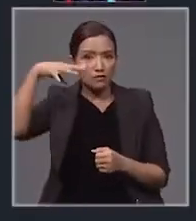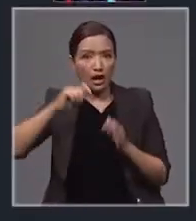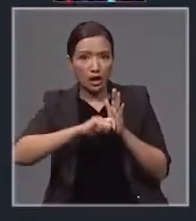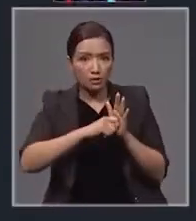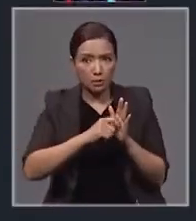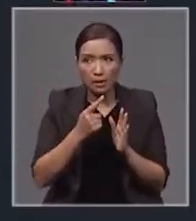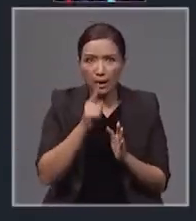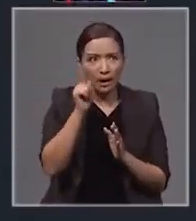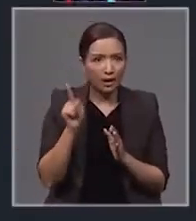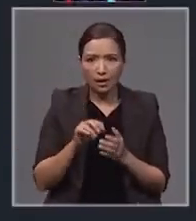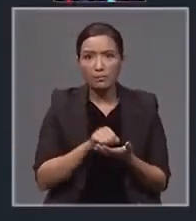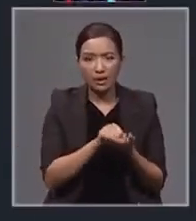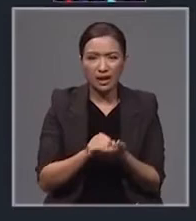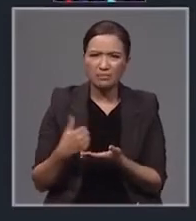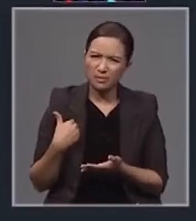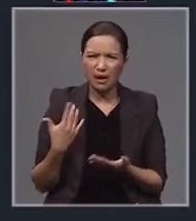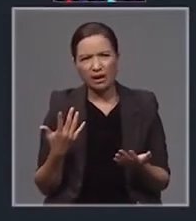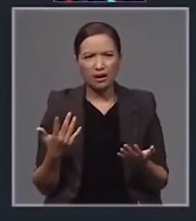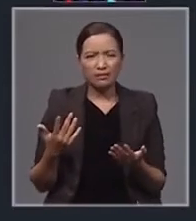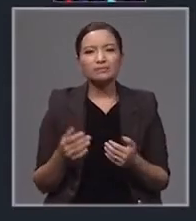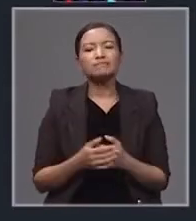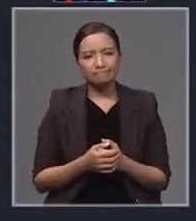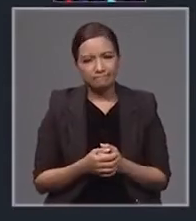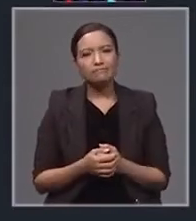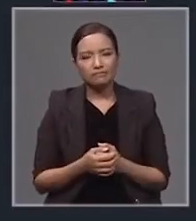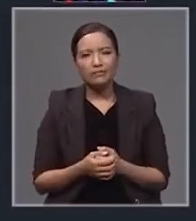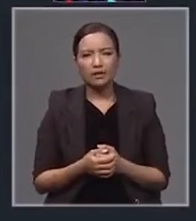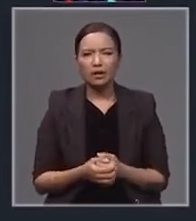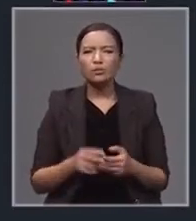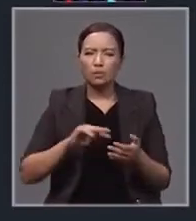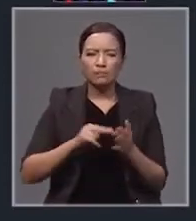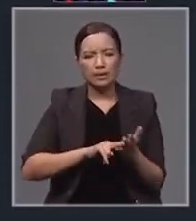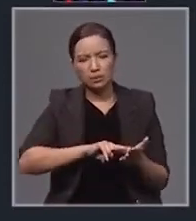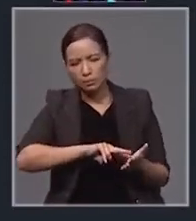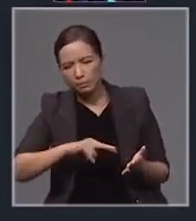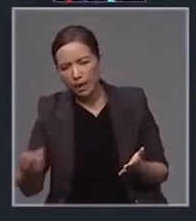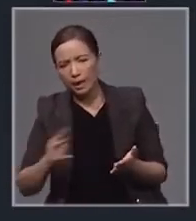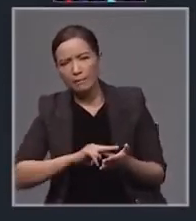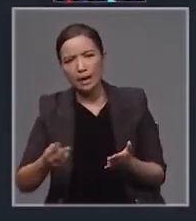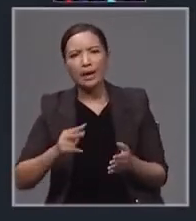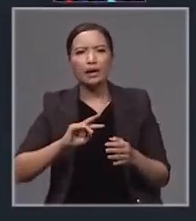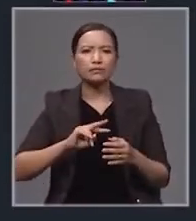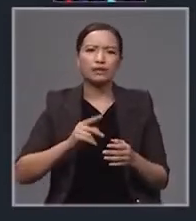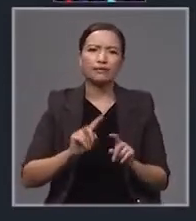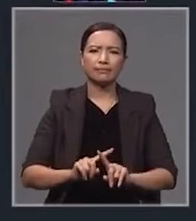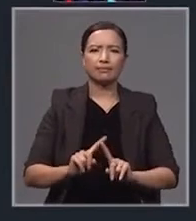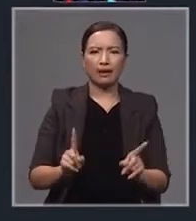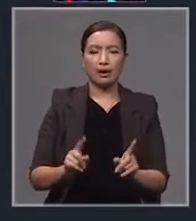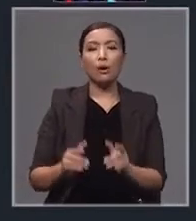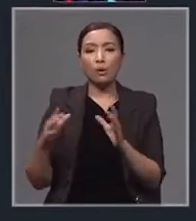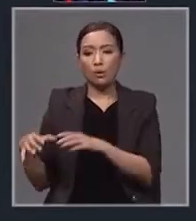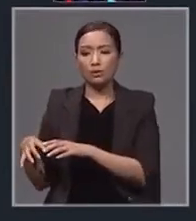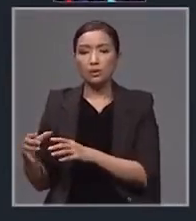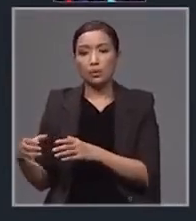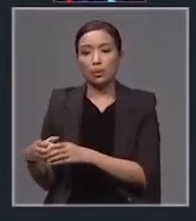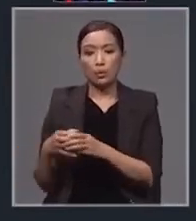มันเกี่ยวกับบริการ ก็เป็นคำถามมันถูกตีความ มันถูกตีความที่แตกต่างกัน บ างคนเนี่ยคนตรวจสอบเนี่ยก็ตี